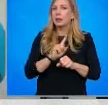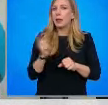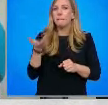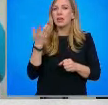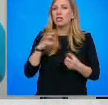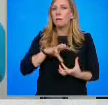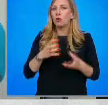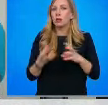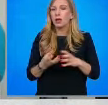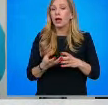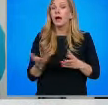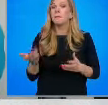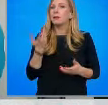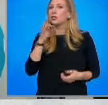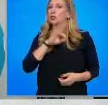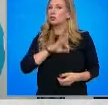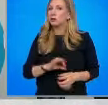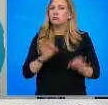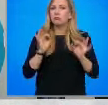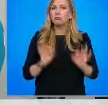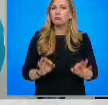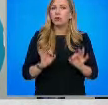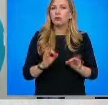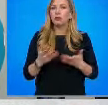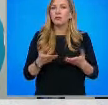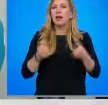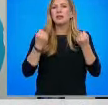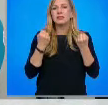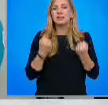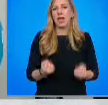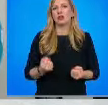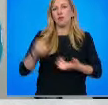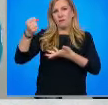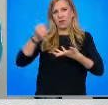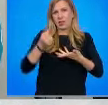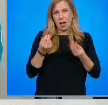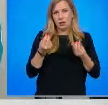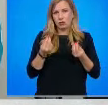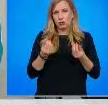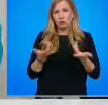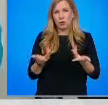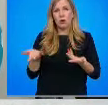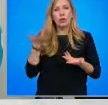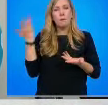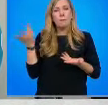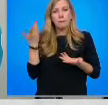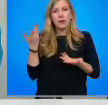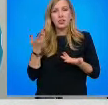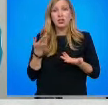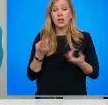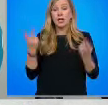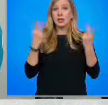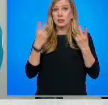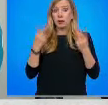политическо, а беше резултат точно на това тежко финансово състояние, което беше констатирано от тогашния екип